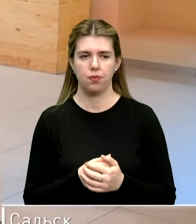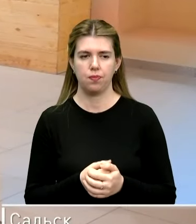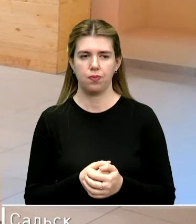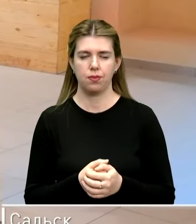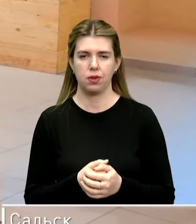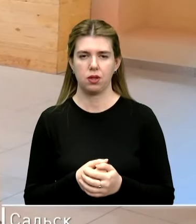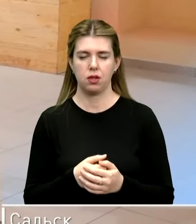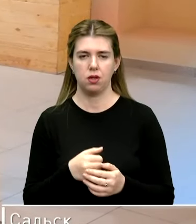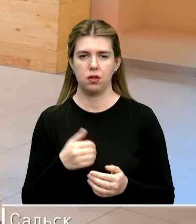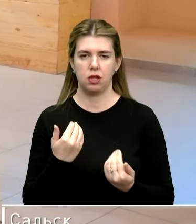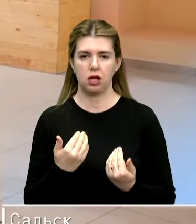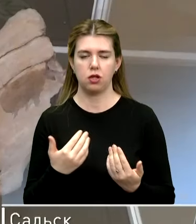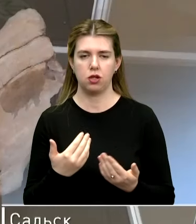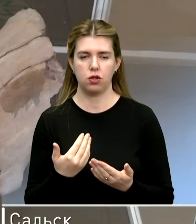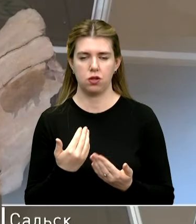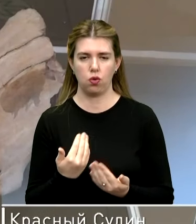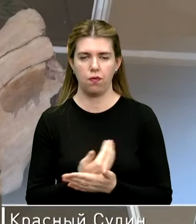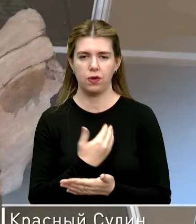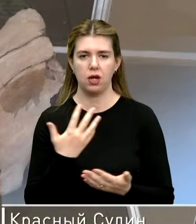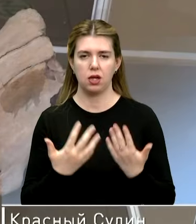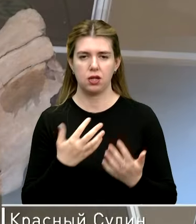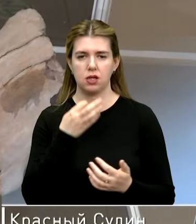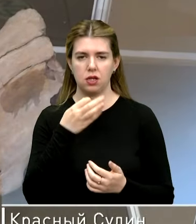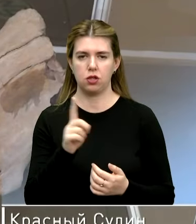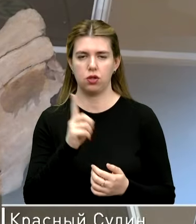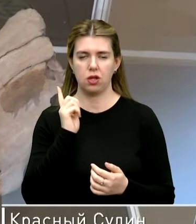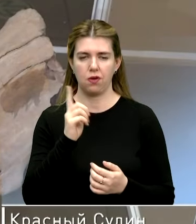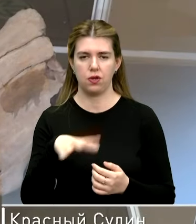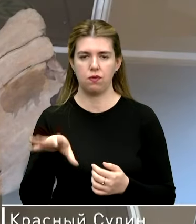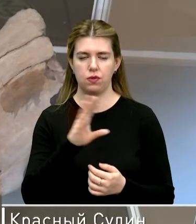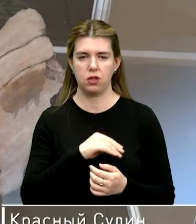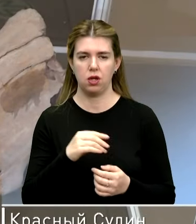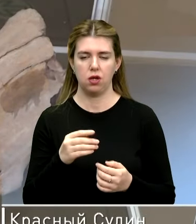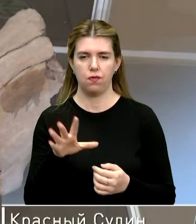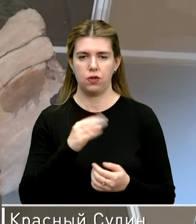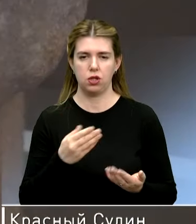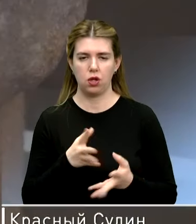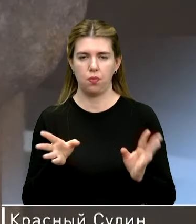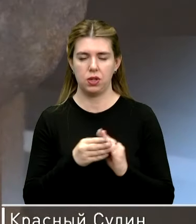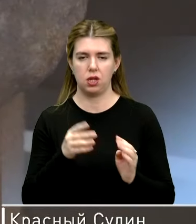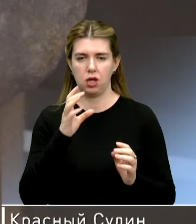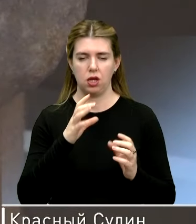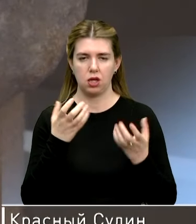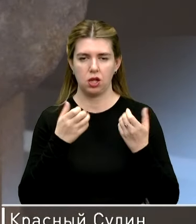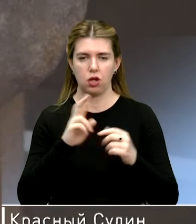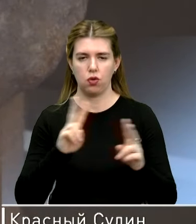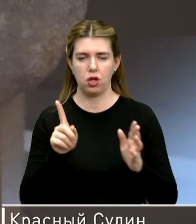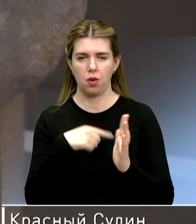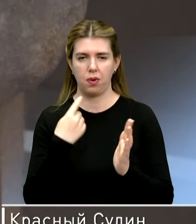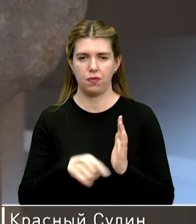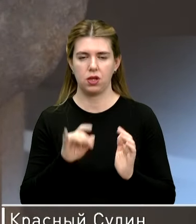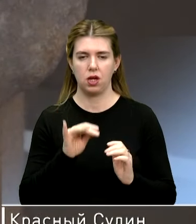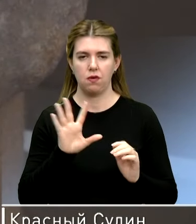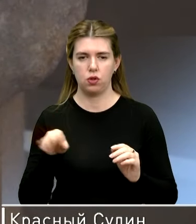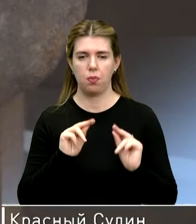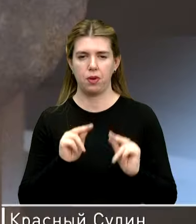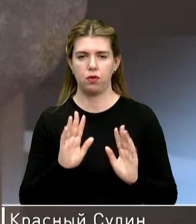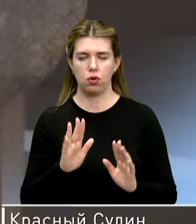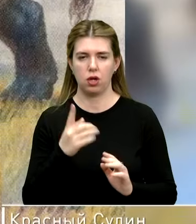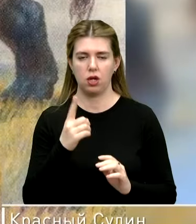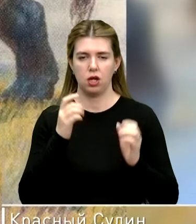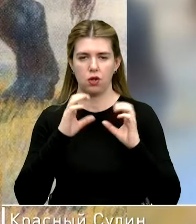двугорбые, современные. Если сказать, что древний дончанин жил вместе с единорогами, никто не поверит. Однако это правда.